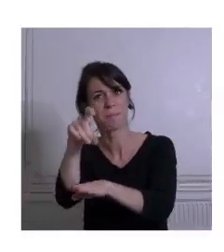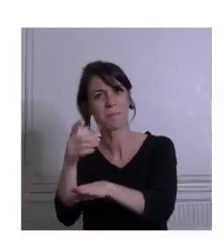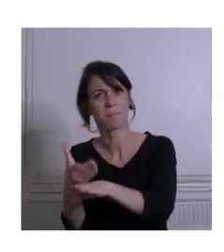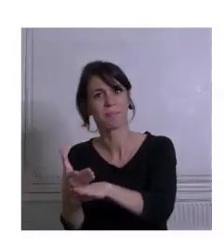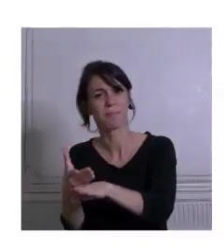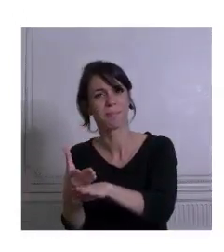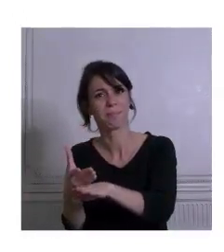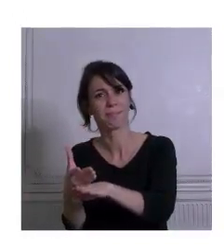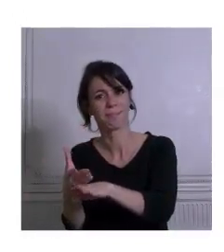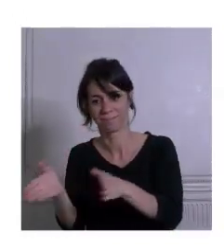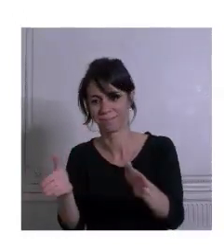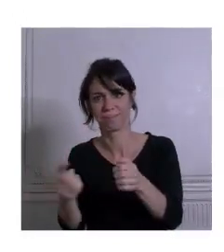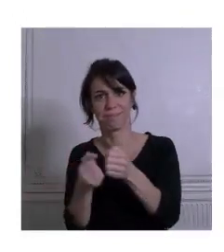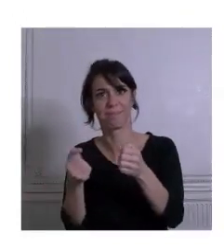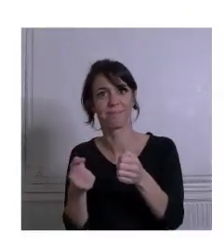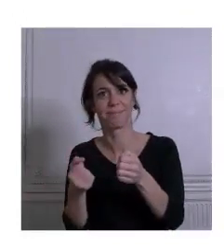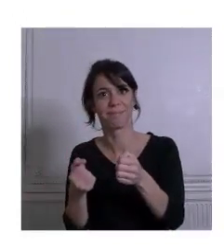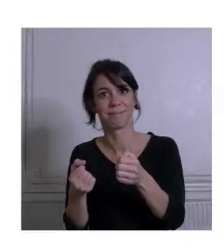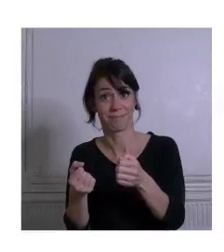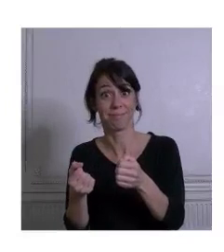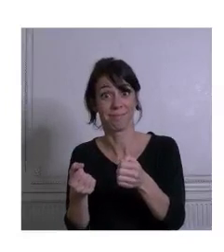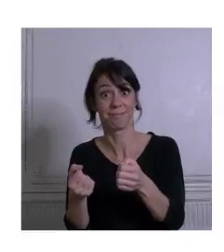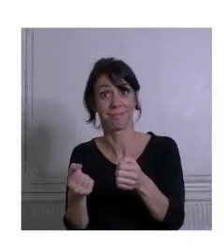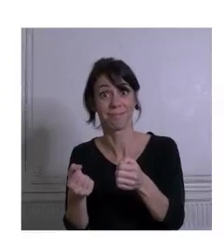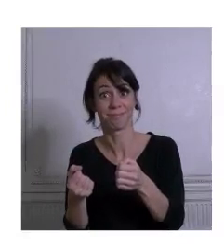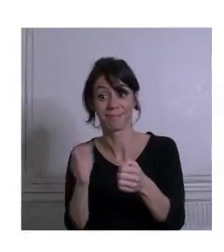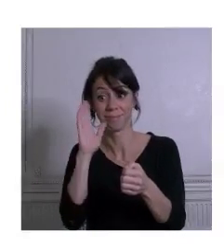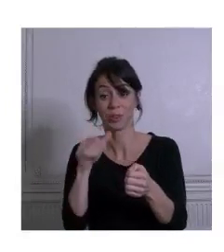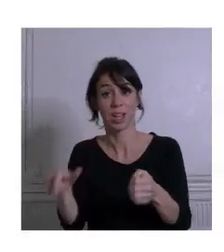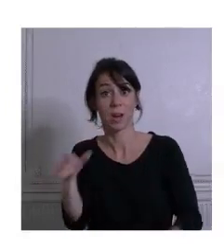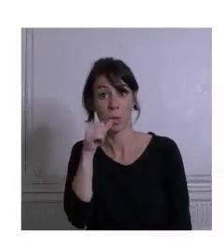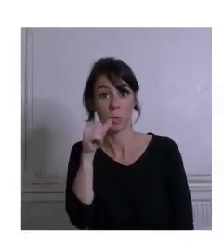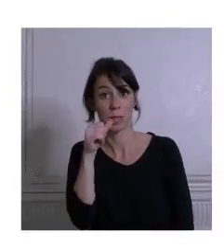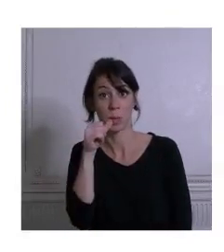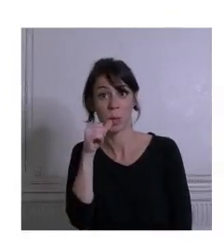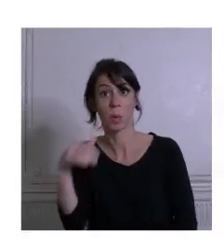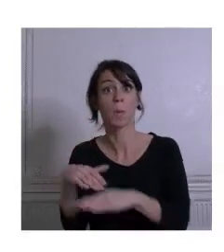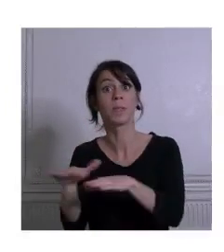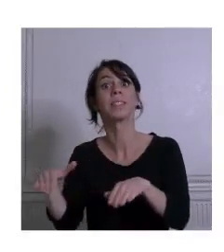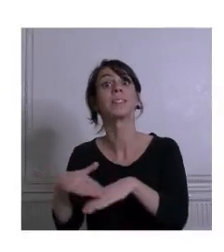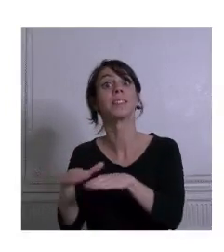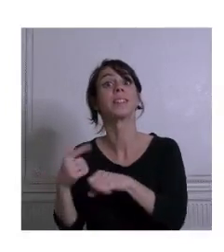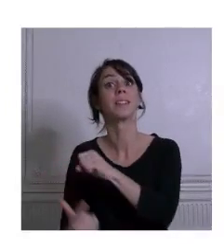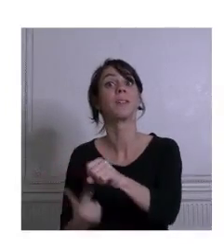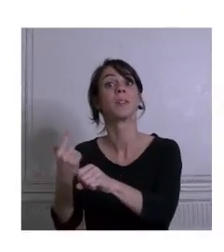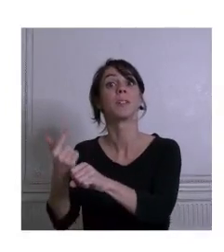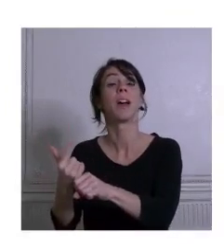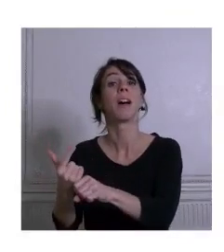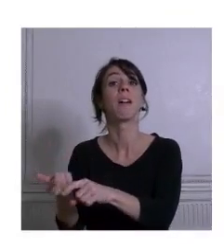Dont acte. Vous parliez de l'extinction de l'éclairage public en